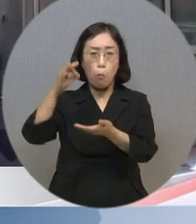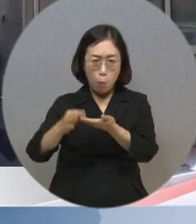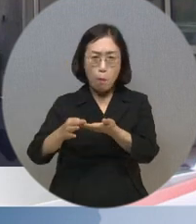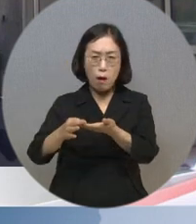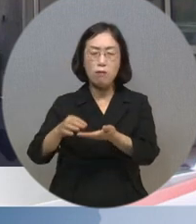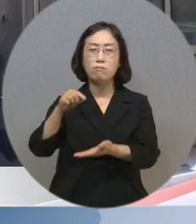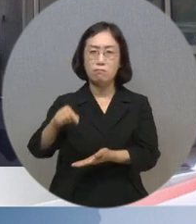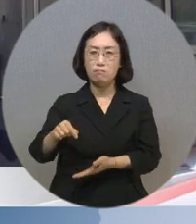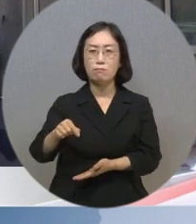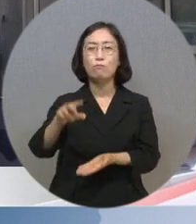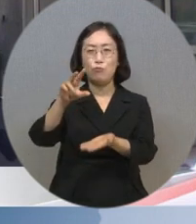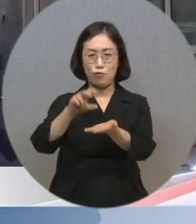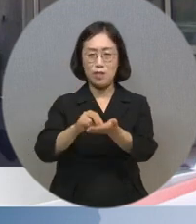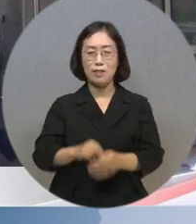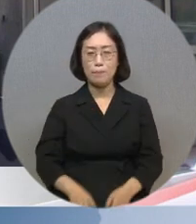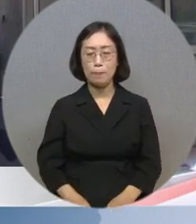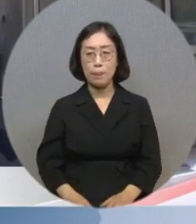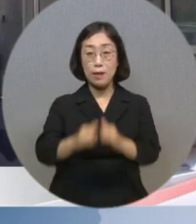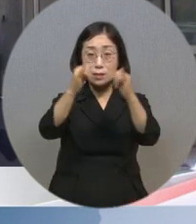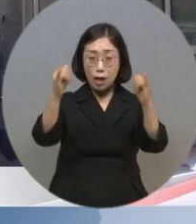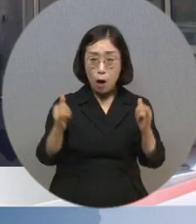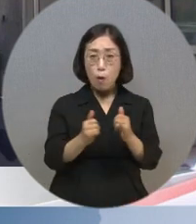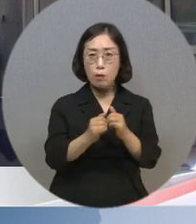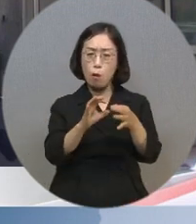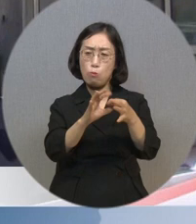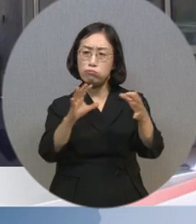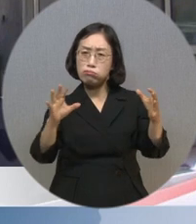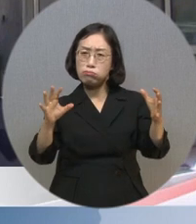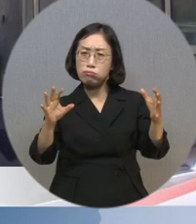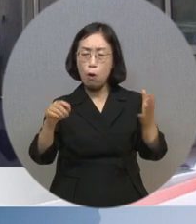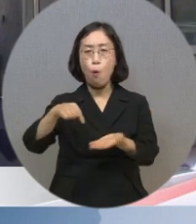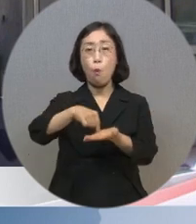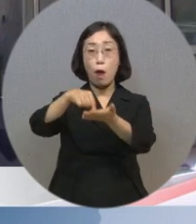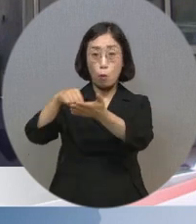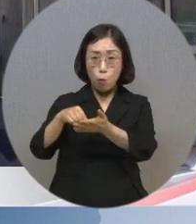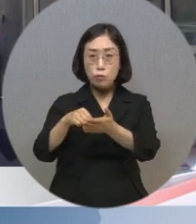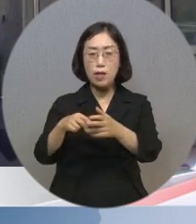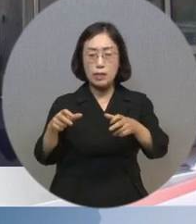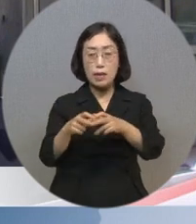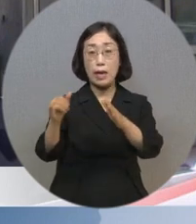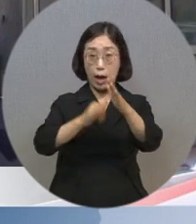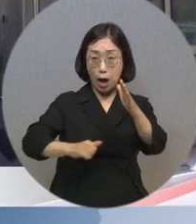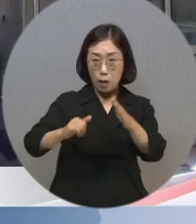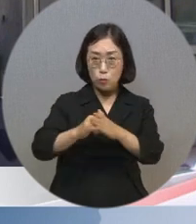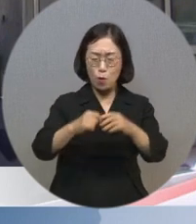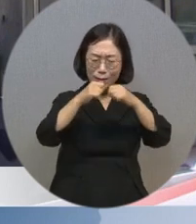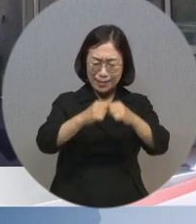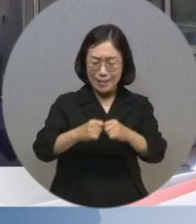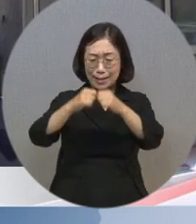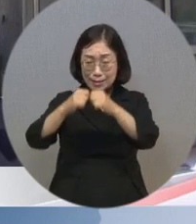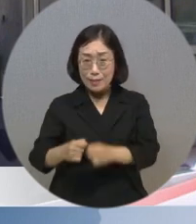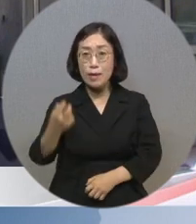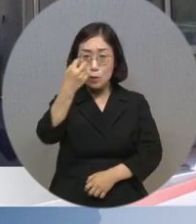것으로 드러난 바 있는데요 사회적 고립 속 위기에 놓인 발달장애인 가족에 대한 실태 전수 조사가